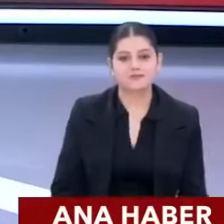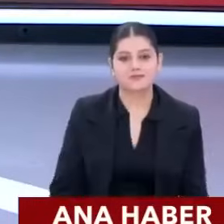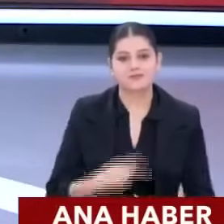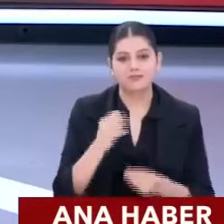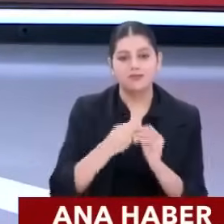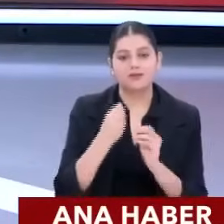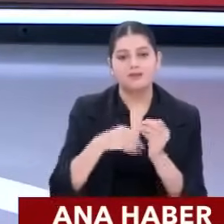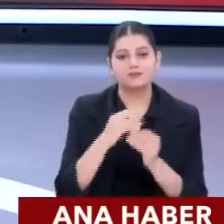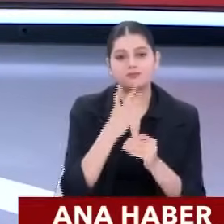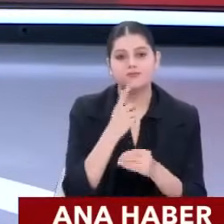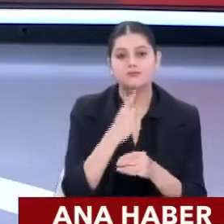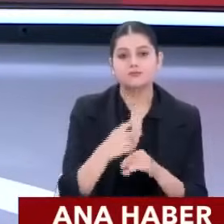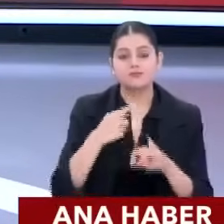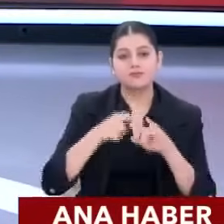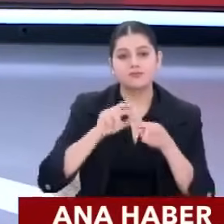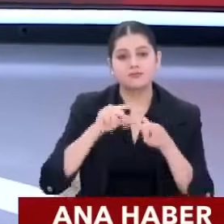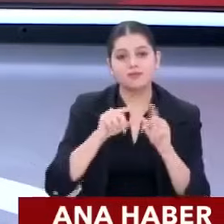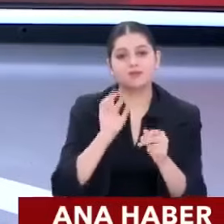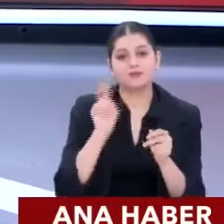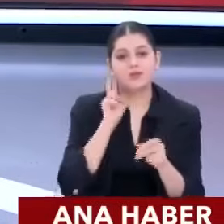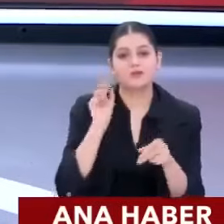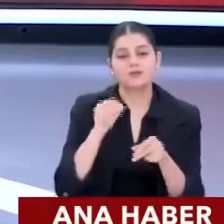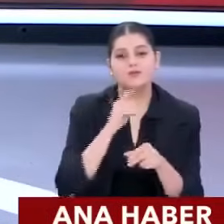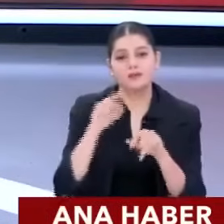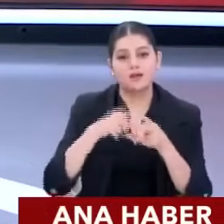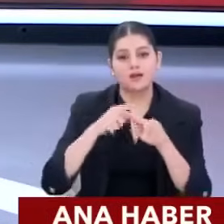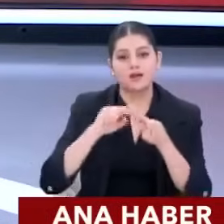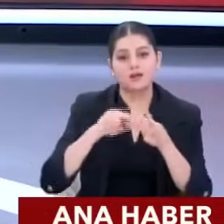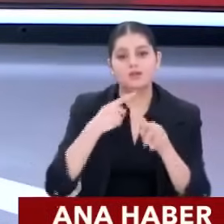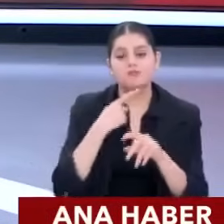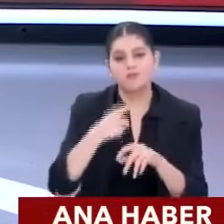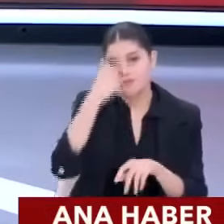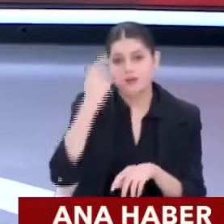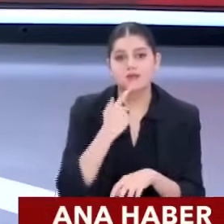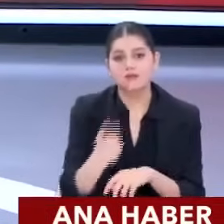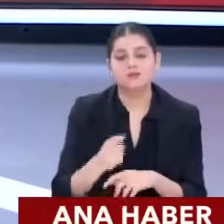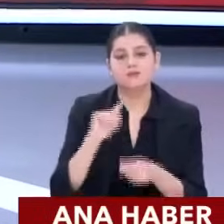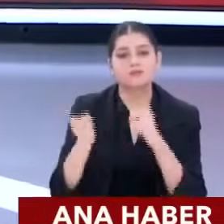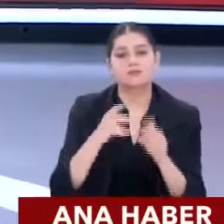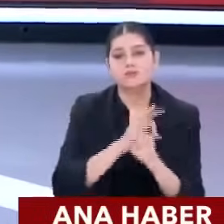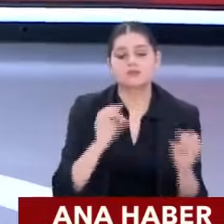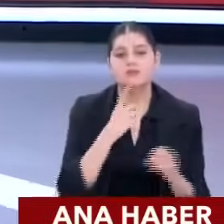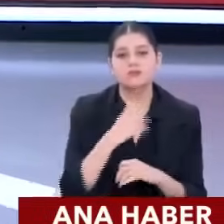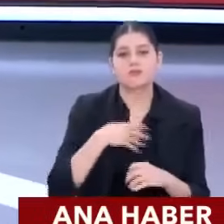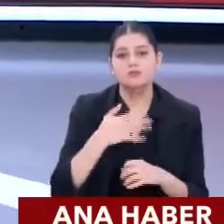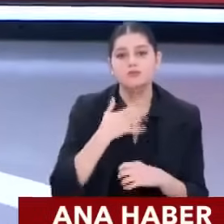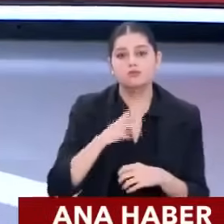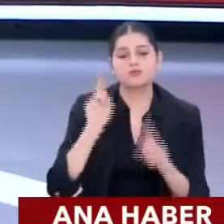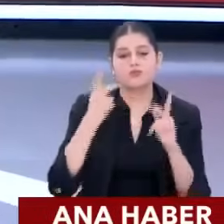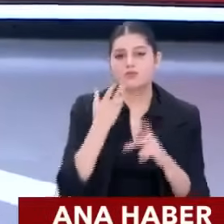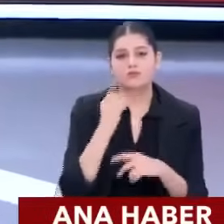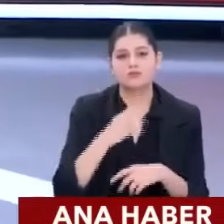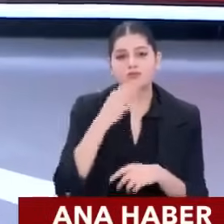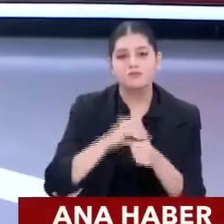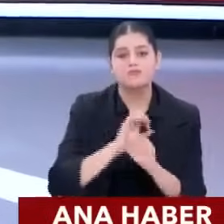Tabii zam oranları hakem heyeti son noktayı koy da hakem heyetinin zaten bunu söyleyeceğim belliydi aksi bir şey mümkün değildi ben bunu çok büyük bir sürpriz